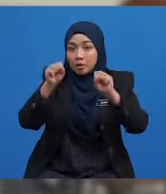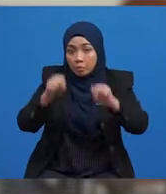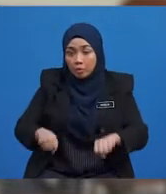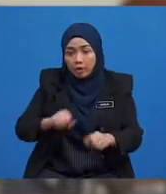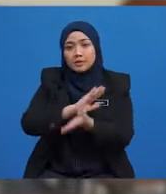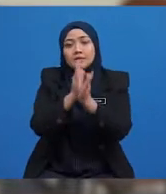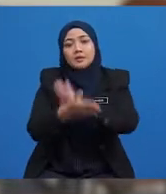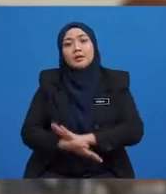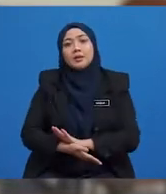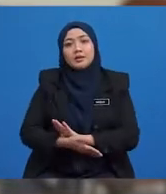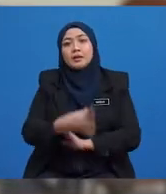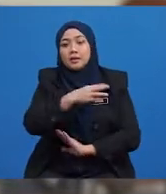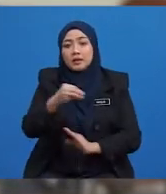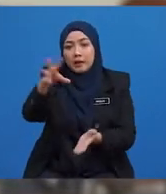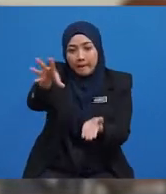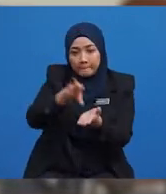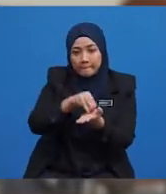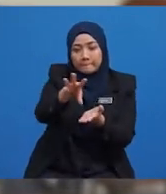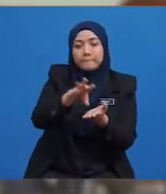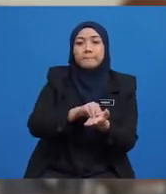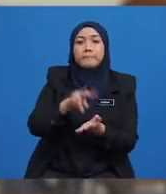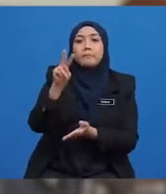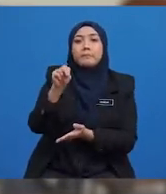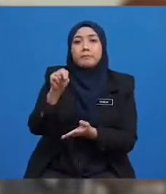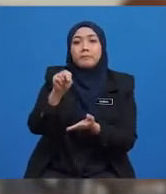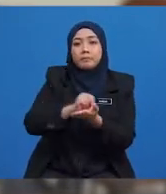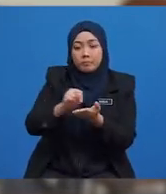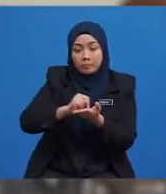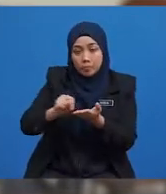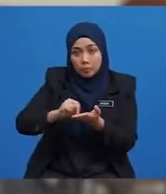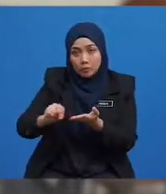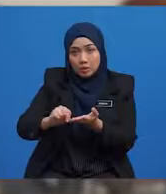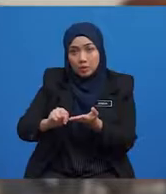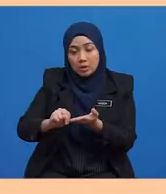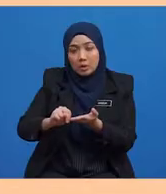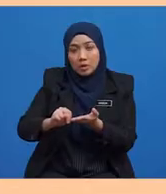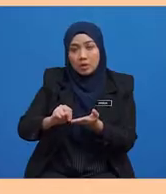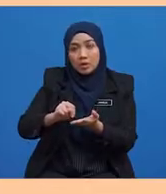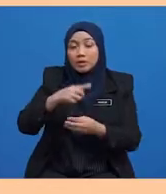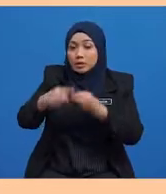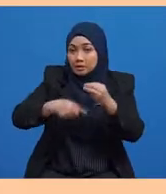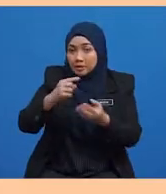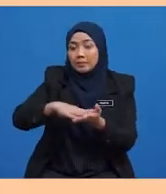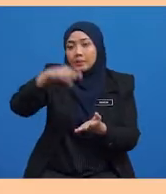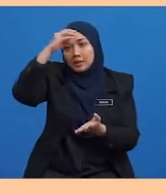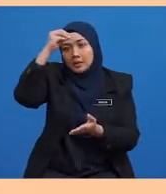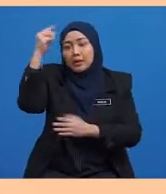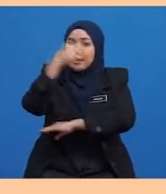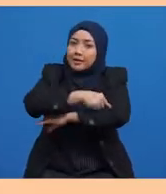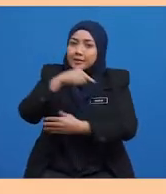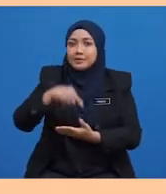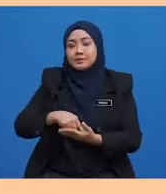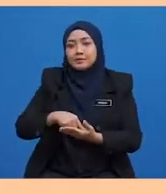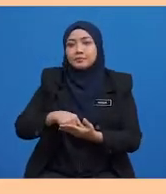Baik murid-murid, kita teruskan dengan kuis pengukuhan yang seterusnya. Sila lihat gambar